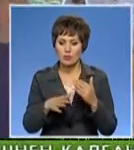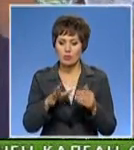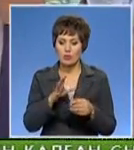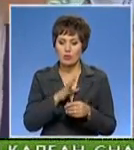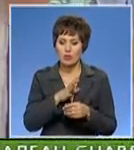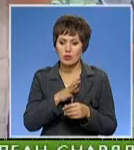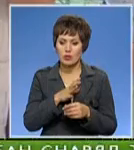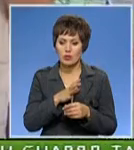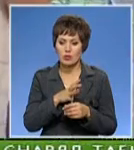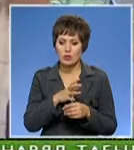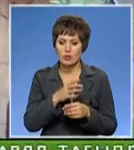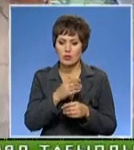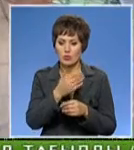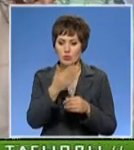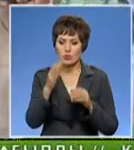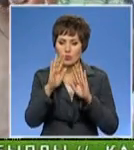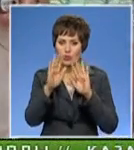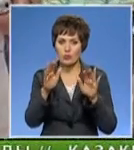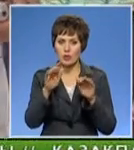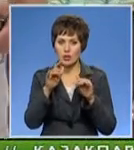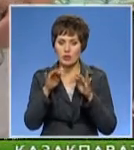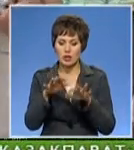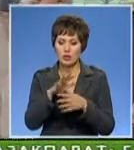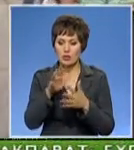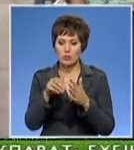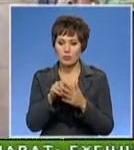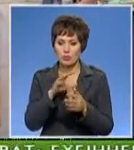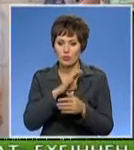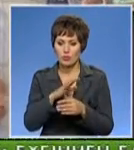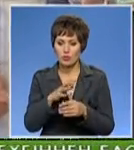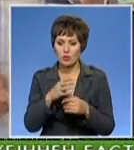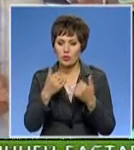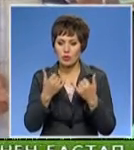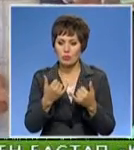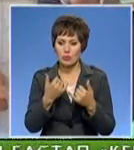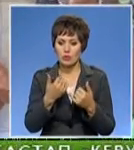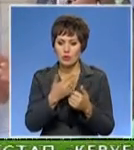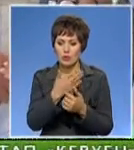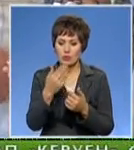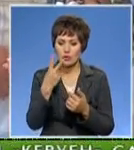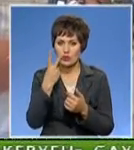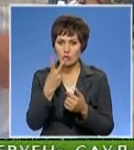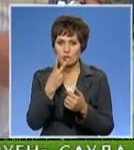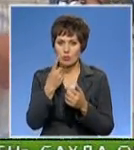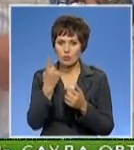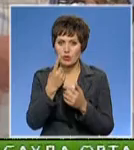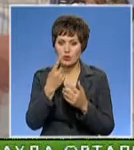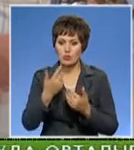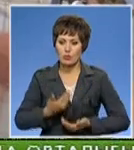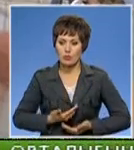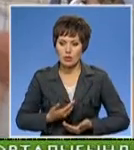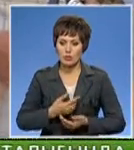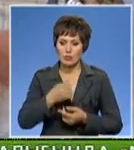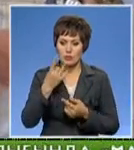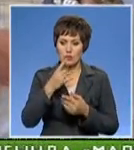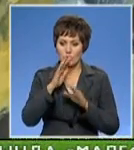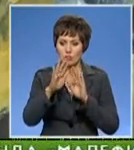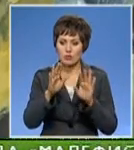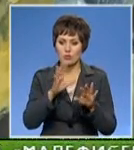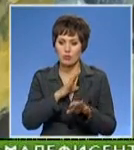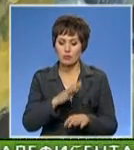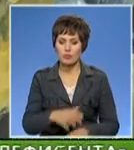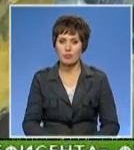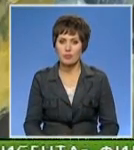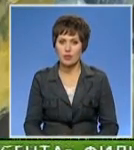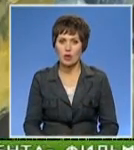да, осы көрмесін жасамаған екен осы күнге дейін. Енді бұл жерде мынау бірінші көрмесі. Өмірінде бірінші рет бірінші көрмесі болып тұр.